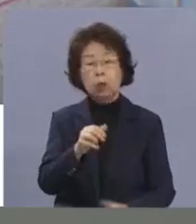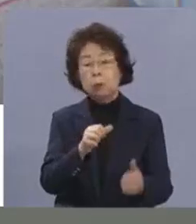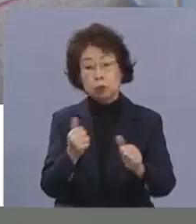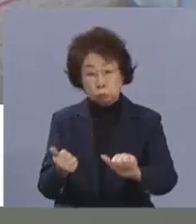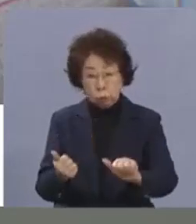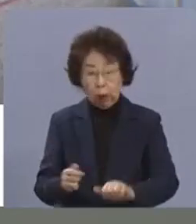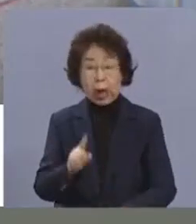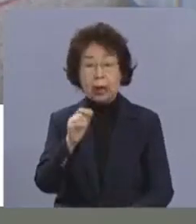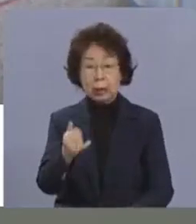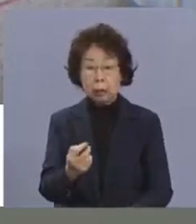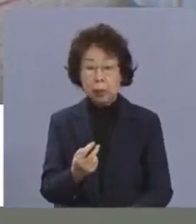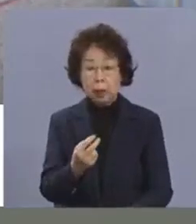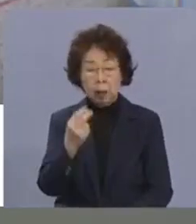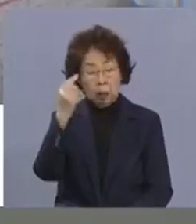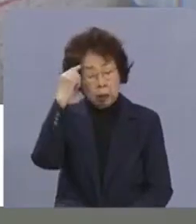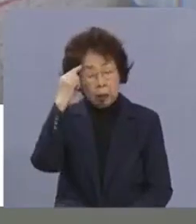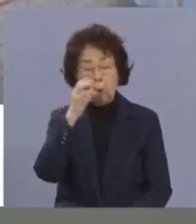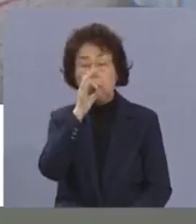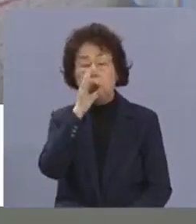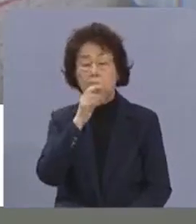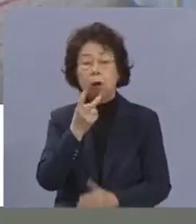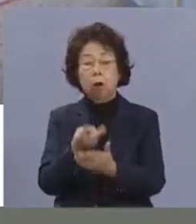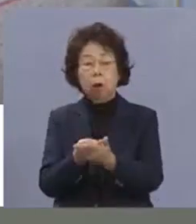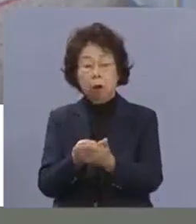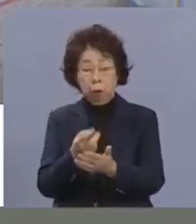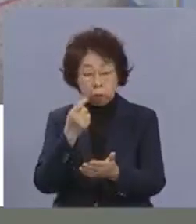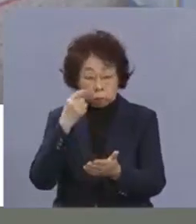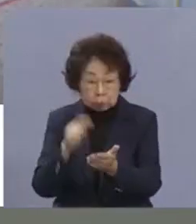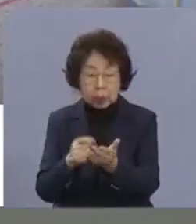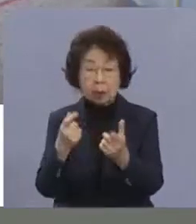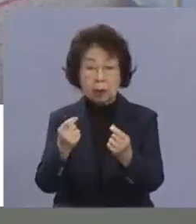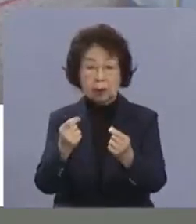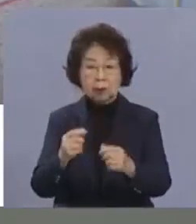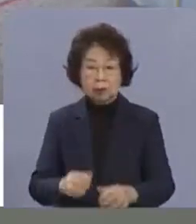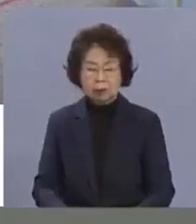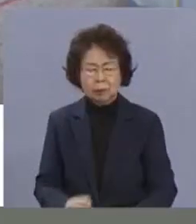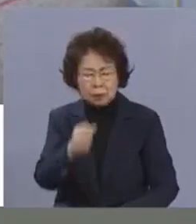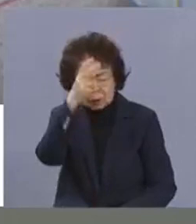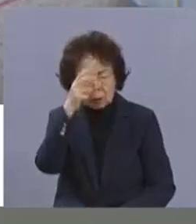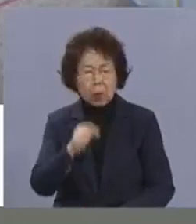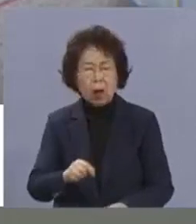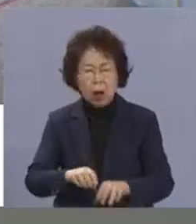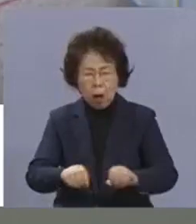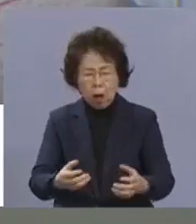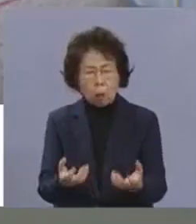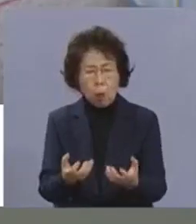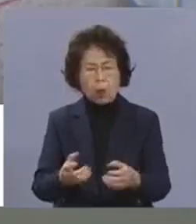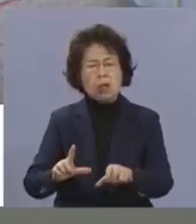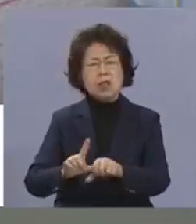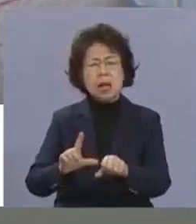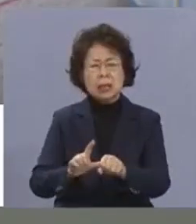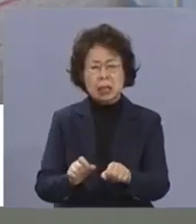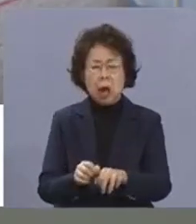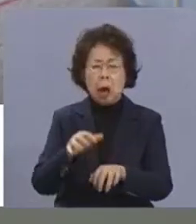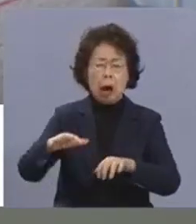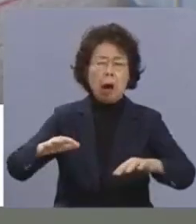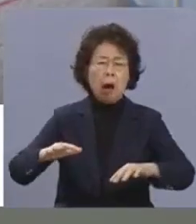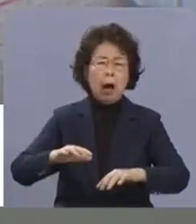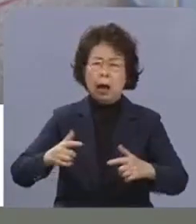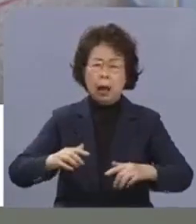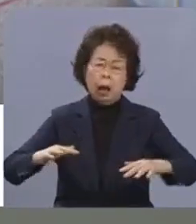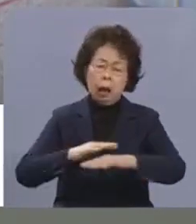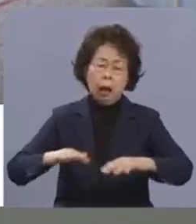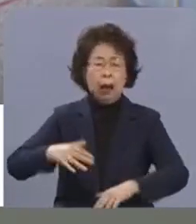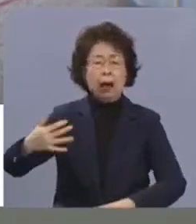숨지고 한 명이 의식을 잃은 채 발견됐습니다 경찰은 보일러 가스가 외부로 제대로 배출되지 않아